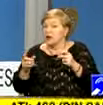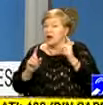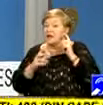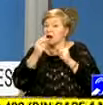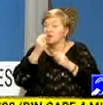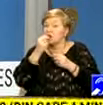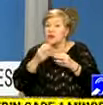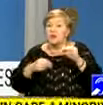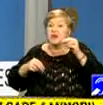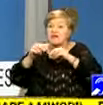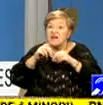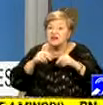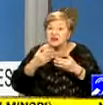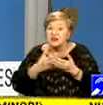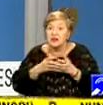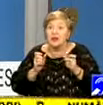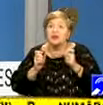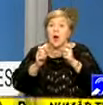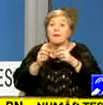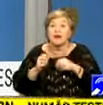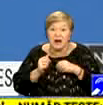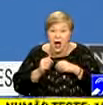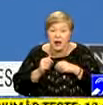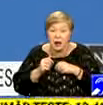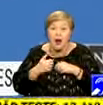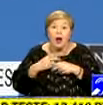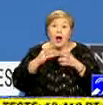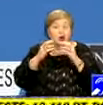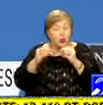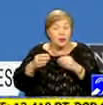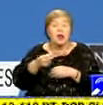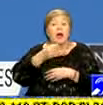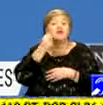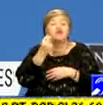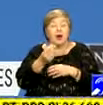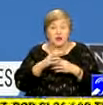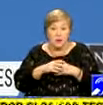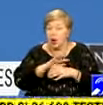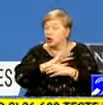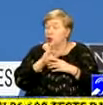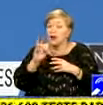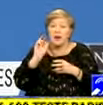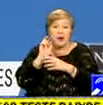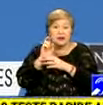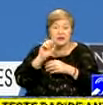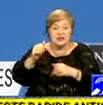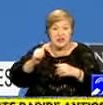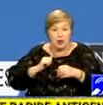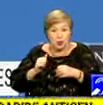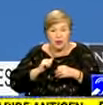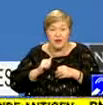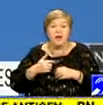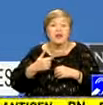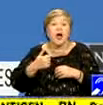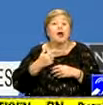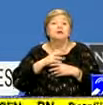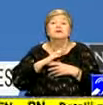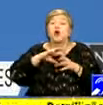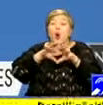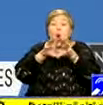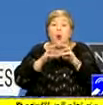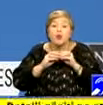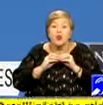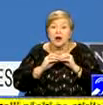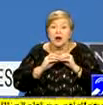investiții în apărare. Toate acestea contribuie la securitatea noastră comună și ne